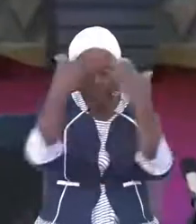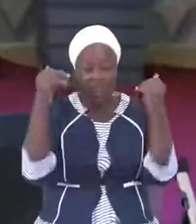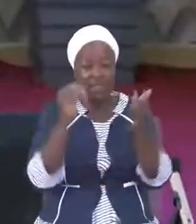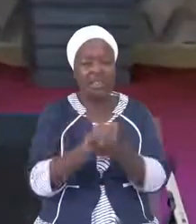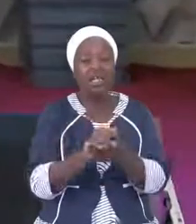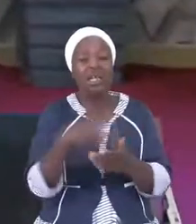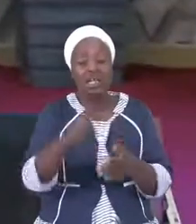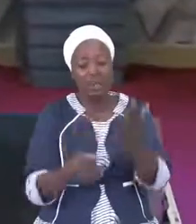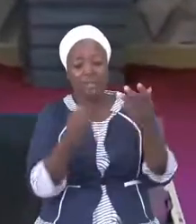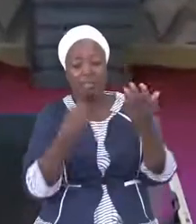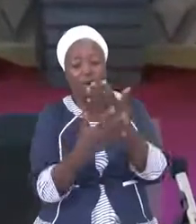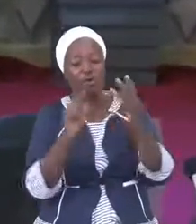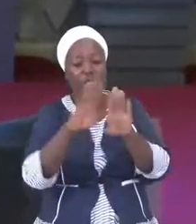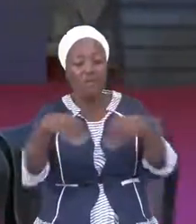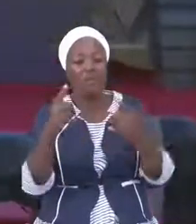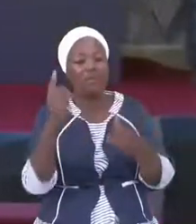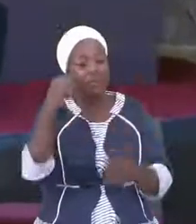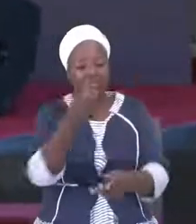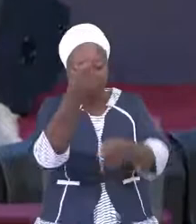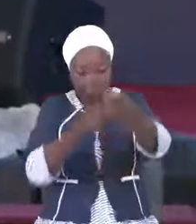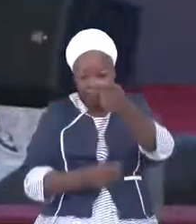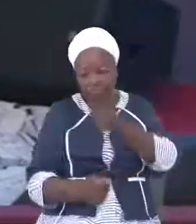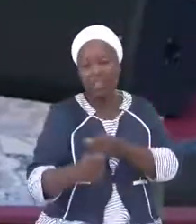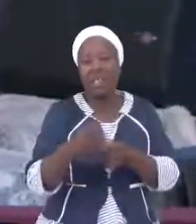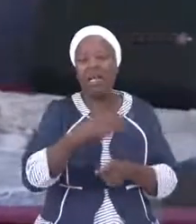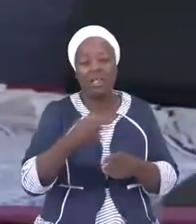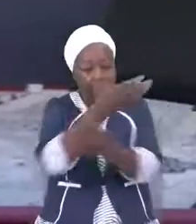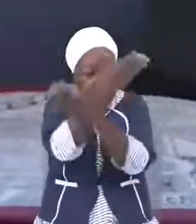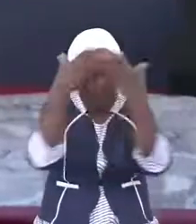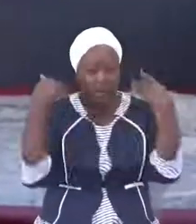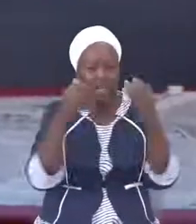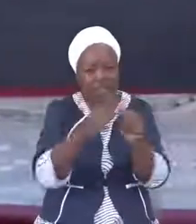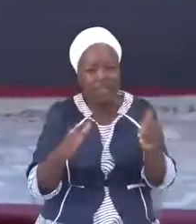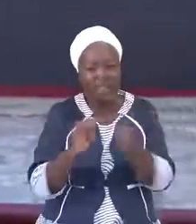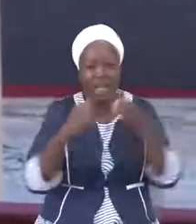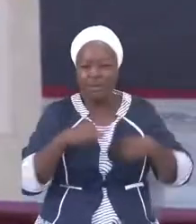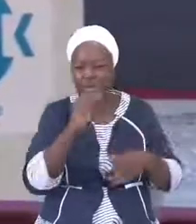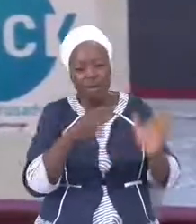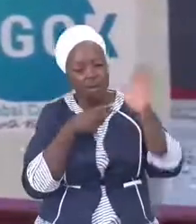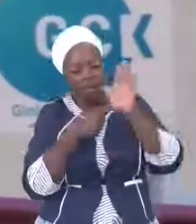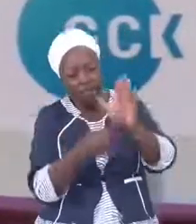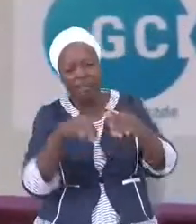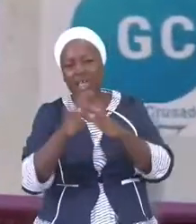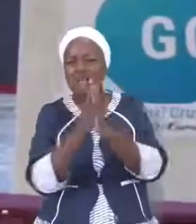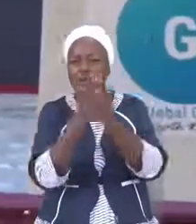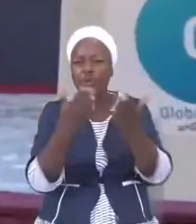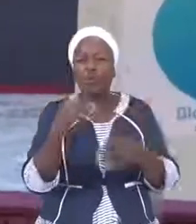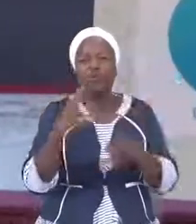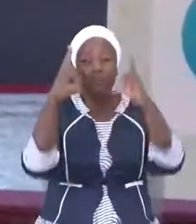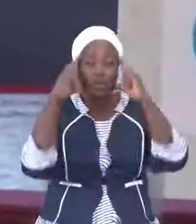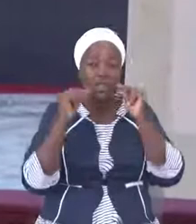Exode qui doit parler de sa crucifixion, de son sacrifice, et